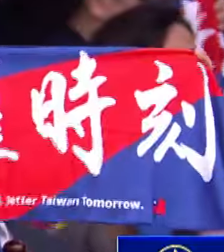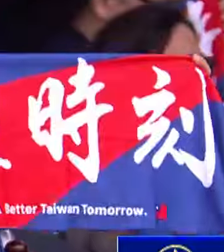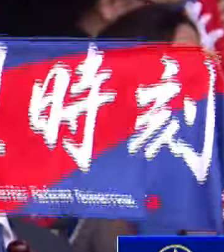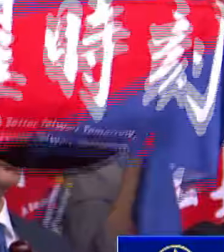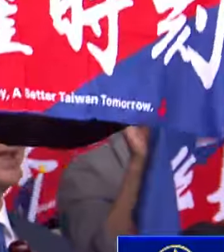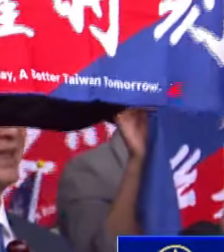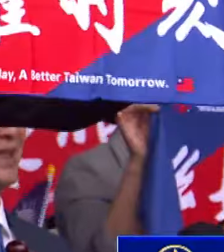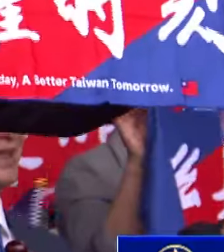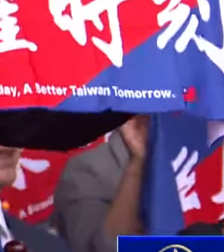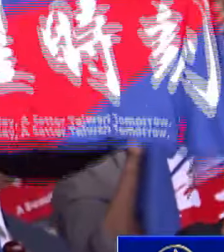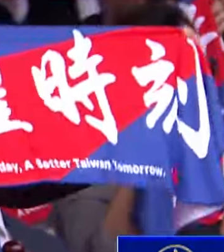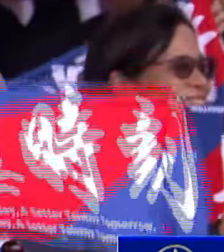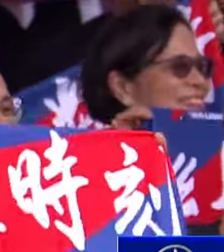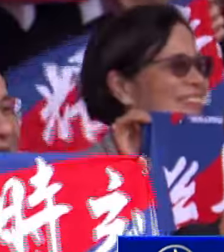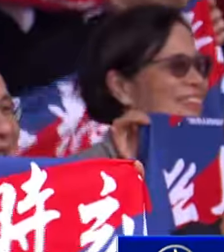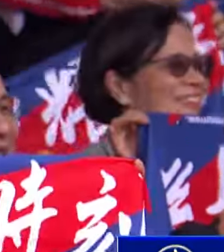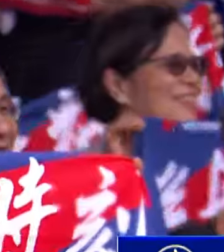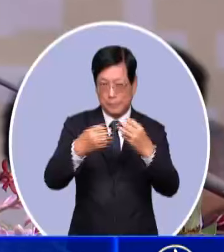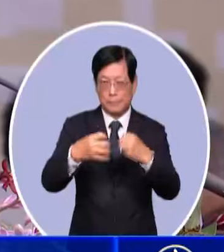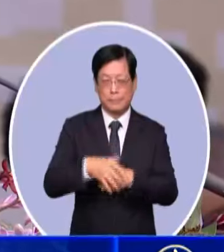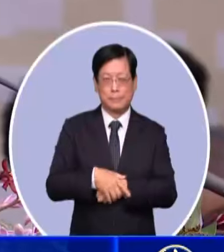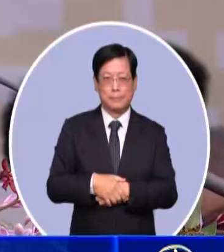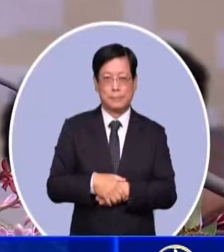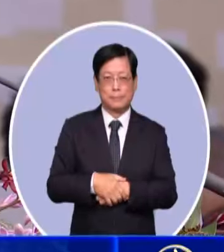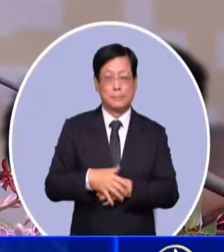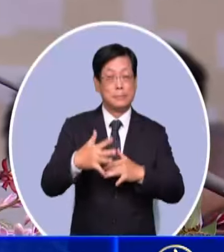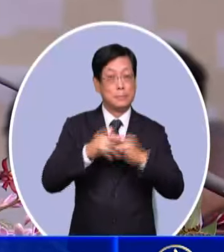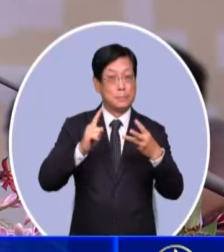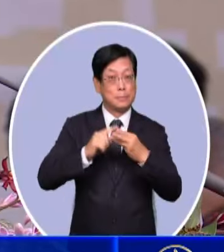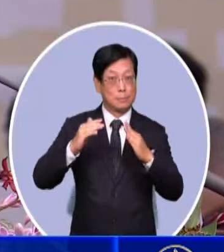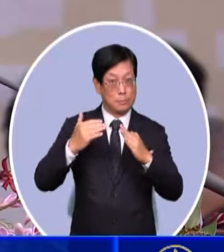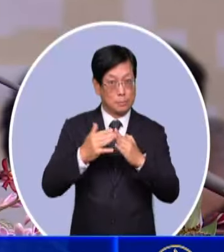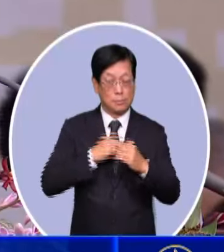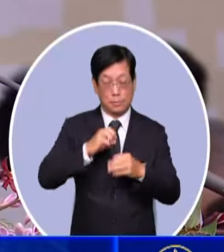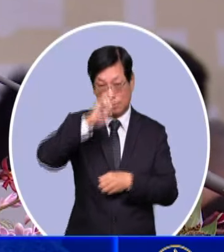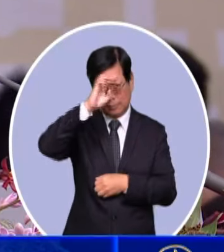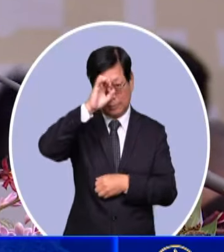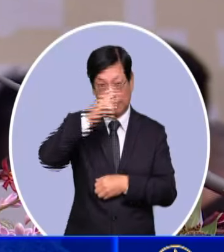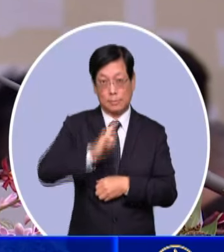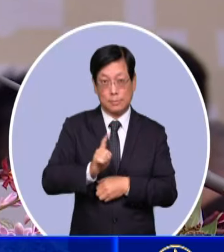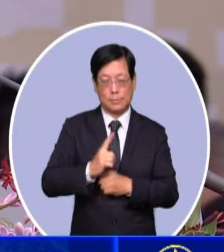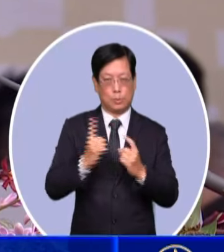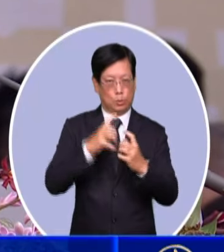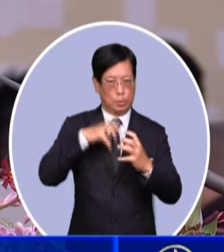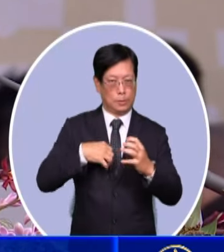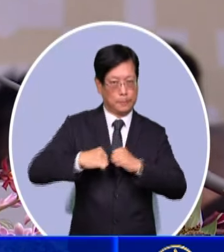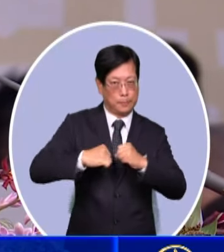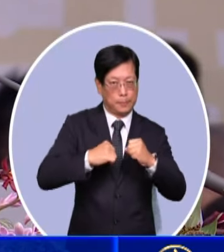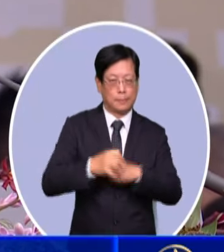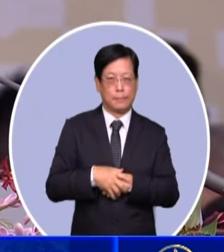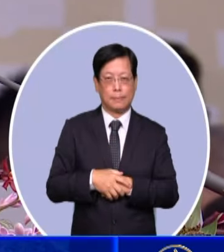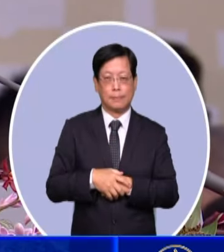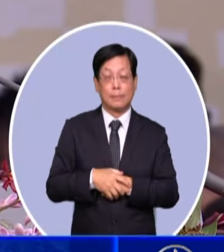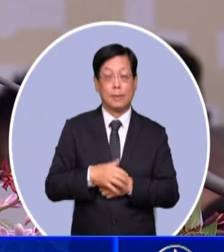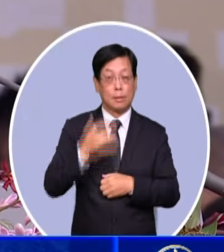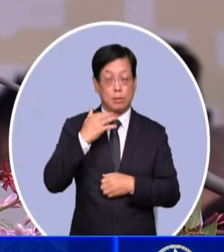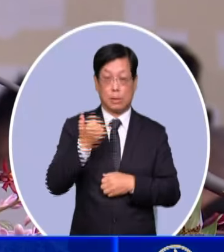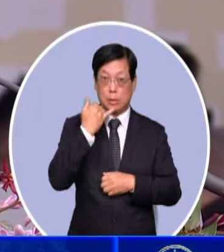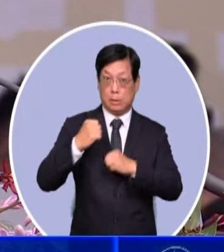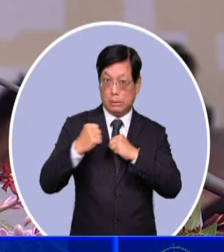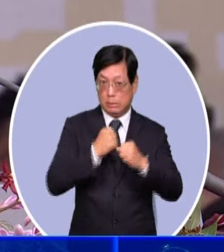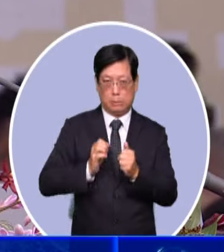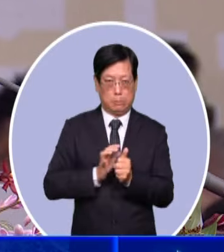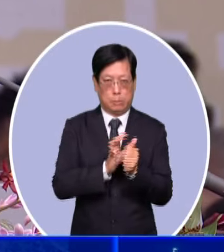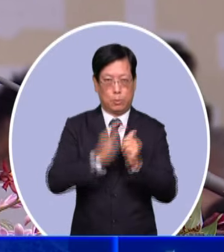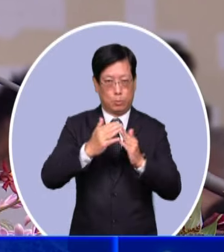礼，同时举起荣耀时刻的标语。 民主国家的政党对内竞争，借由竞争推